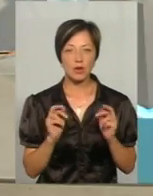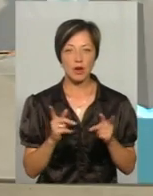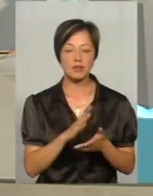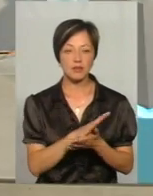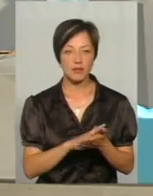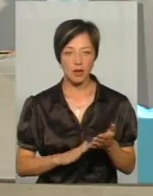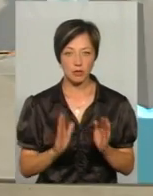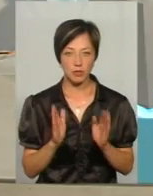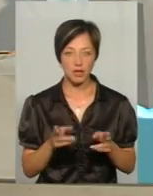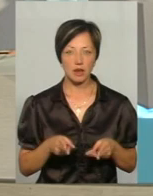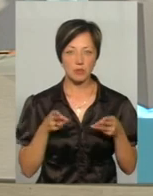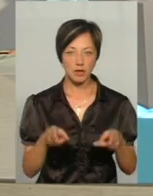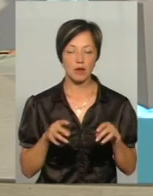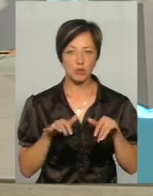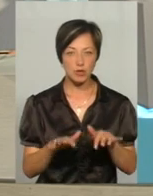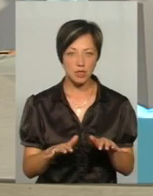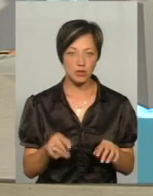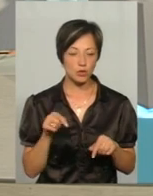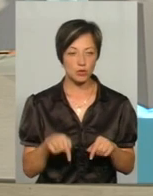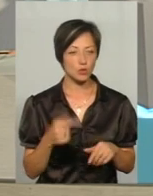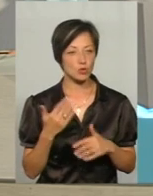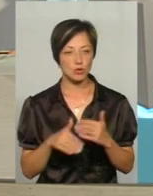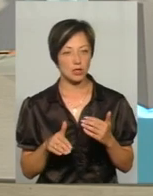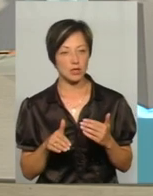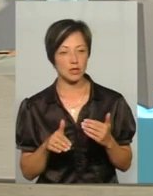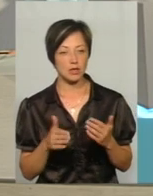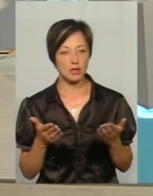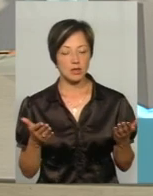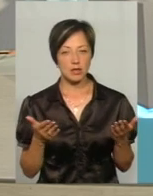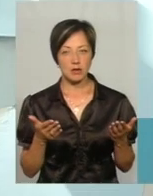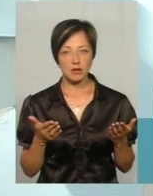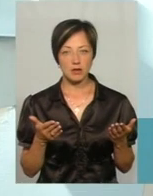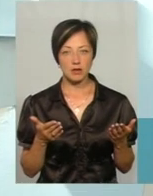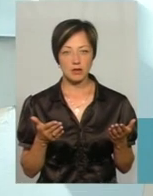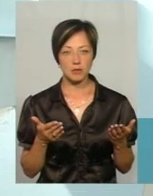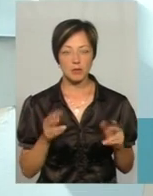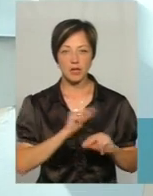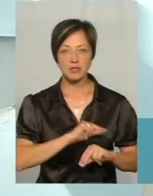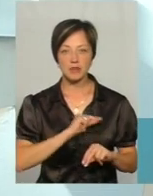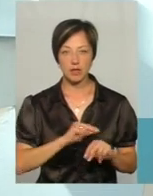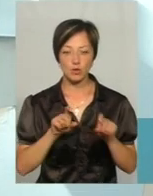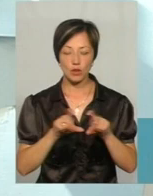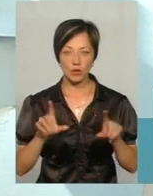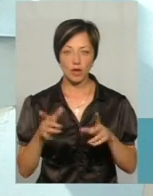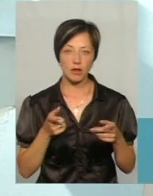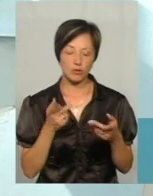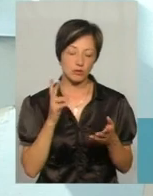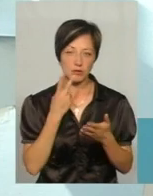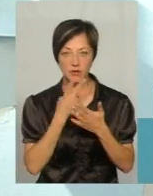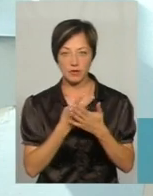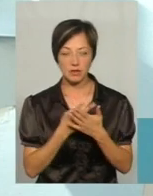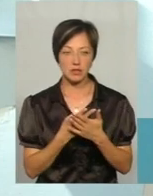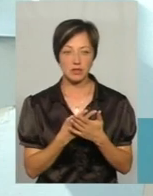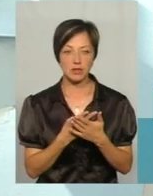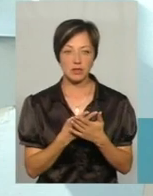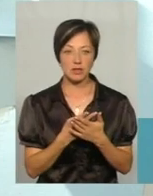тривати кримінальний процес. Тобто тут вже ми будемо, ніби працівники установ будуть керуватися